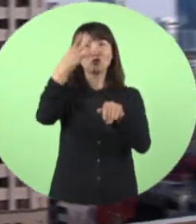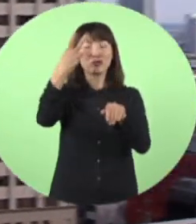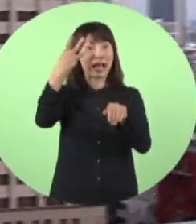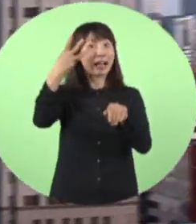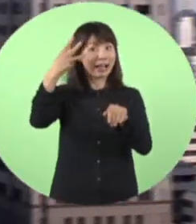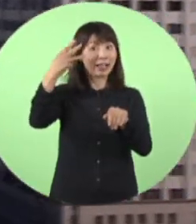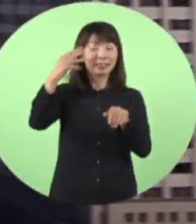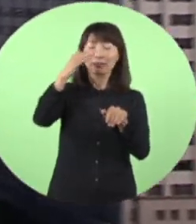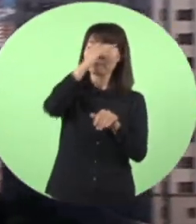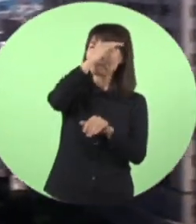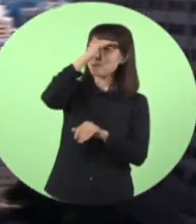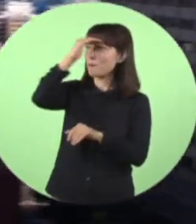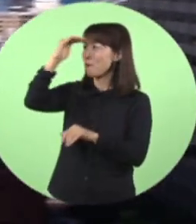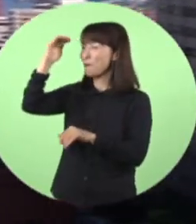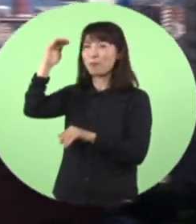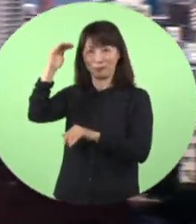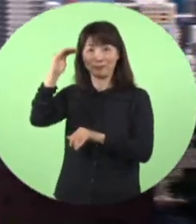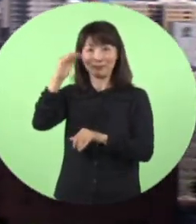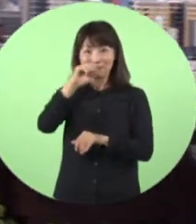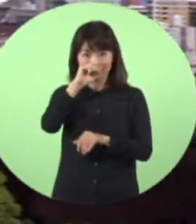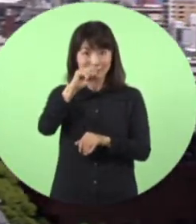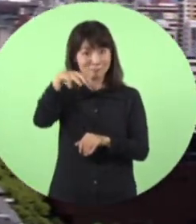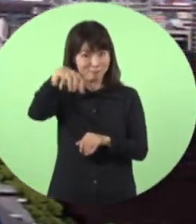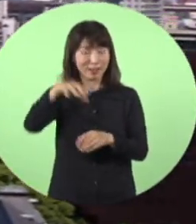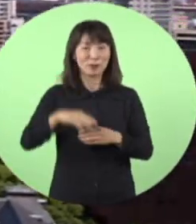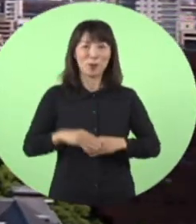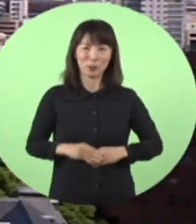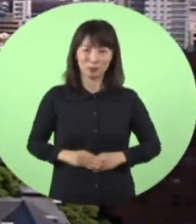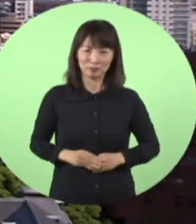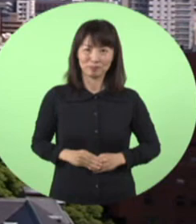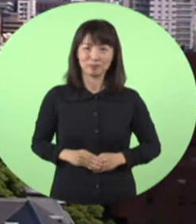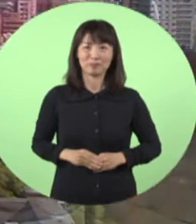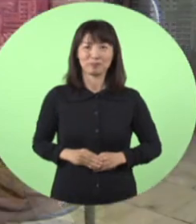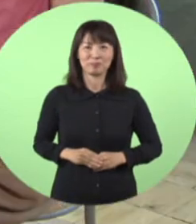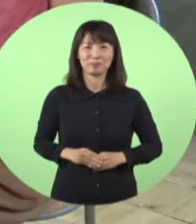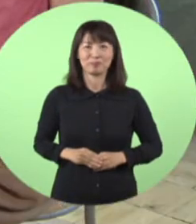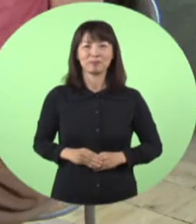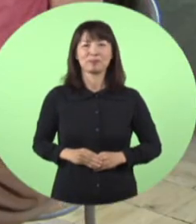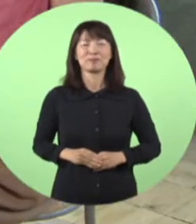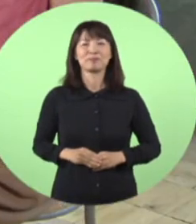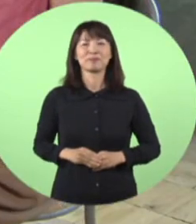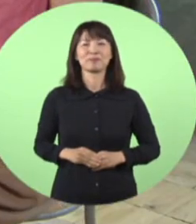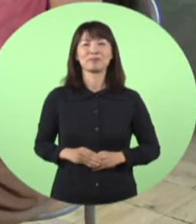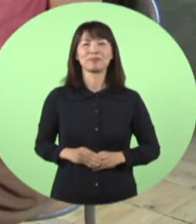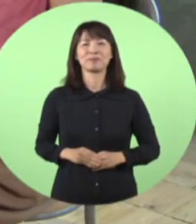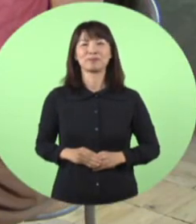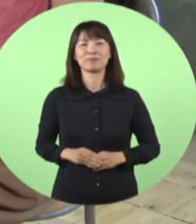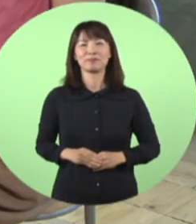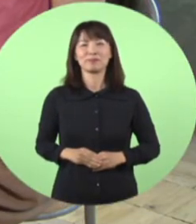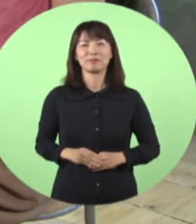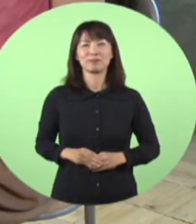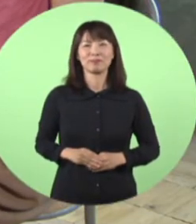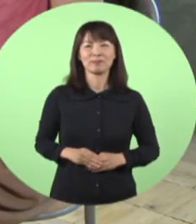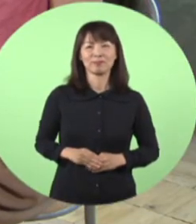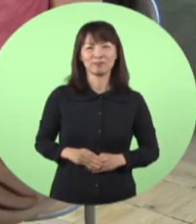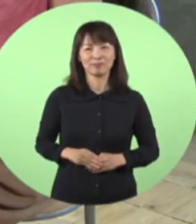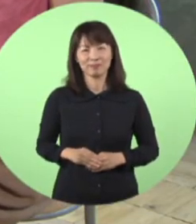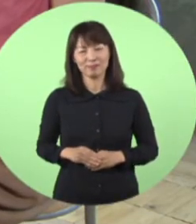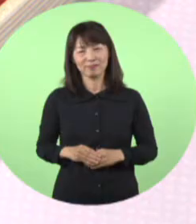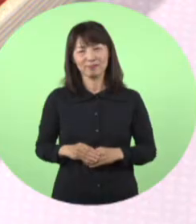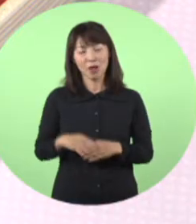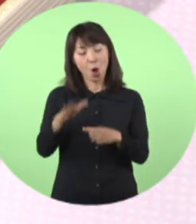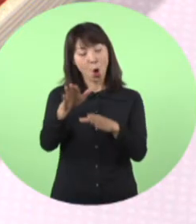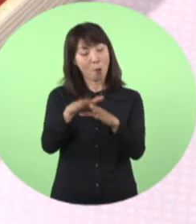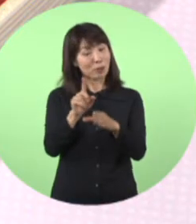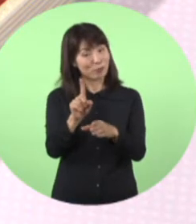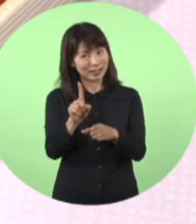景色が楽しめる、いわば県庁のオアシスといったところ。 いやーこれ吉田さんは何弁当。 これは